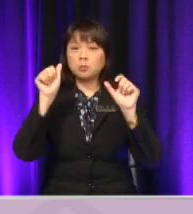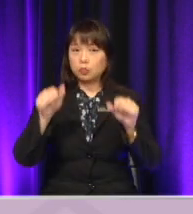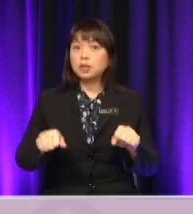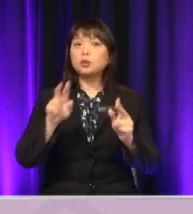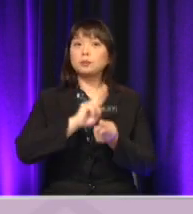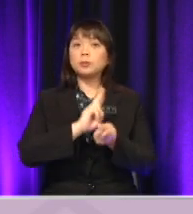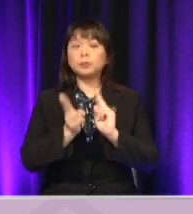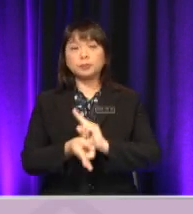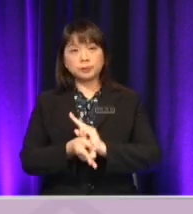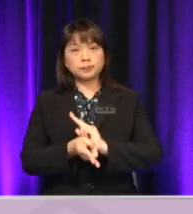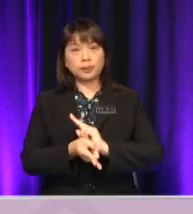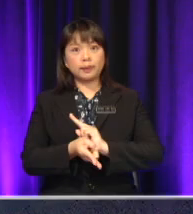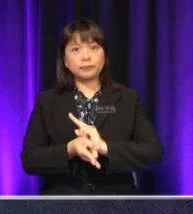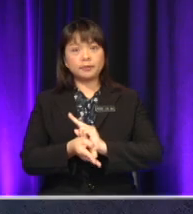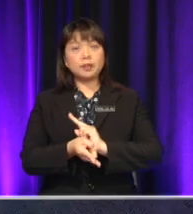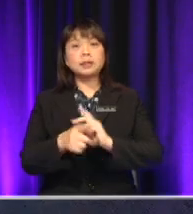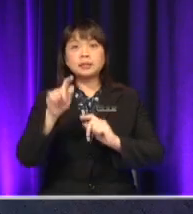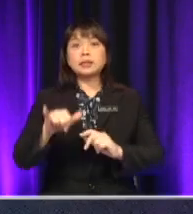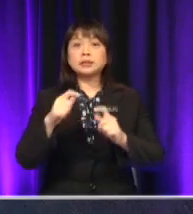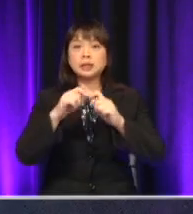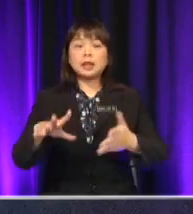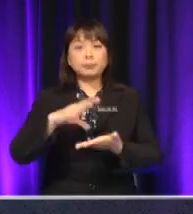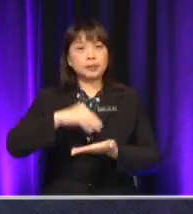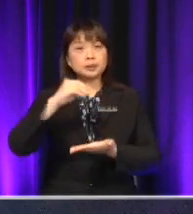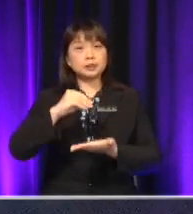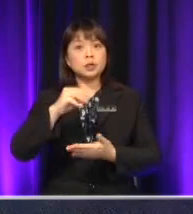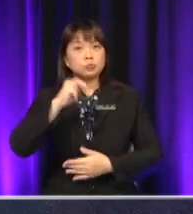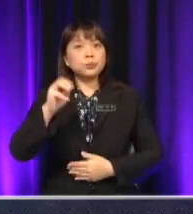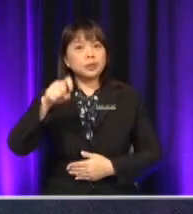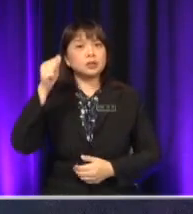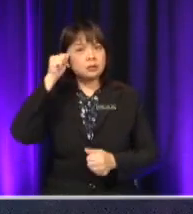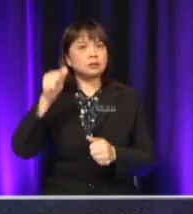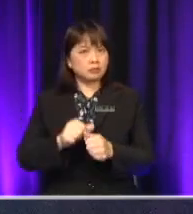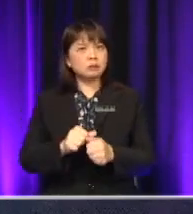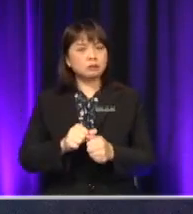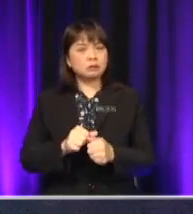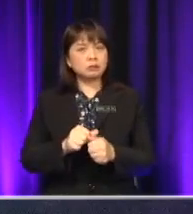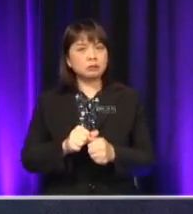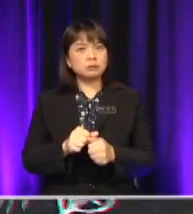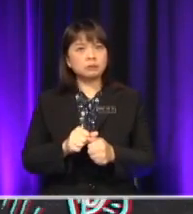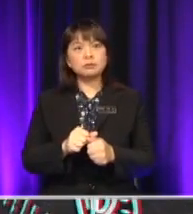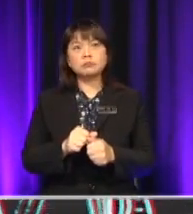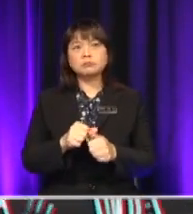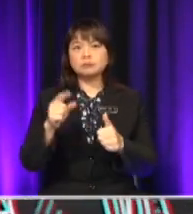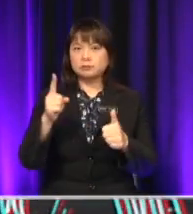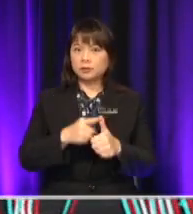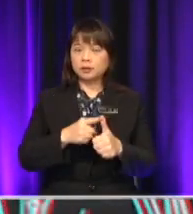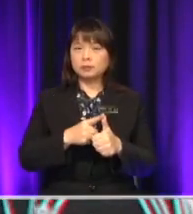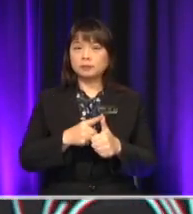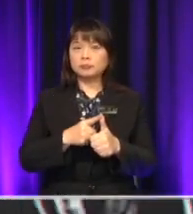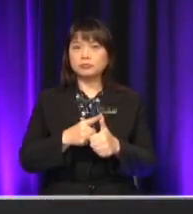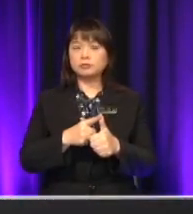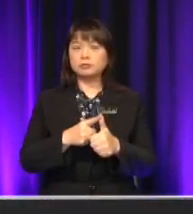Contoh yang pertama. Perbezaan 3 pemboleh ubah yang telah dipelajari. Baiklah murid-murid, kena ingat balik ni. Kita ada yang pertama, pemboleh ubah